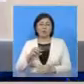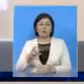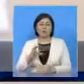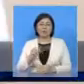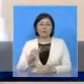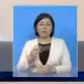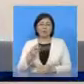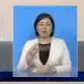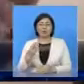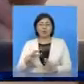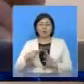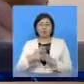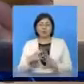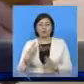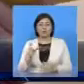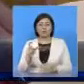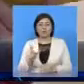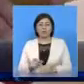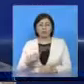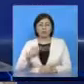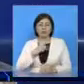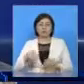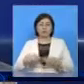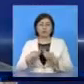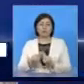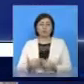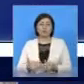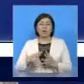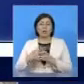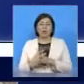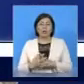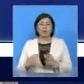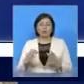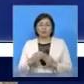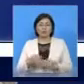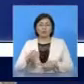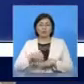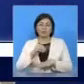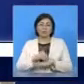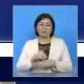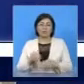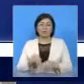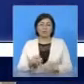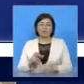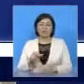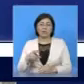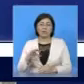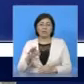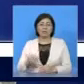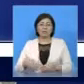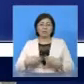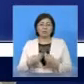ауылдық округ әкіміне 2 кандидат өзін-өзі ұсынған. Ауылдық округтердің әкіміне кандидаттарды ұсыну 26